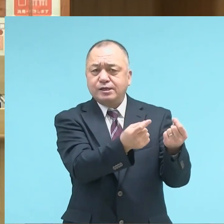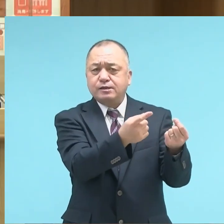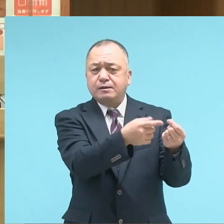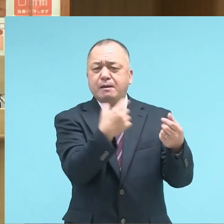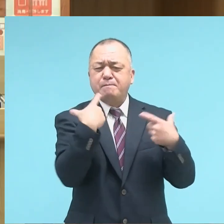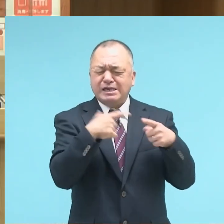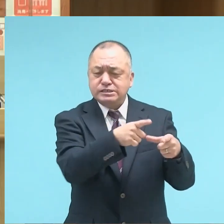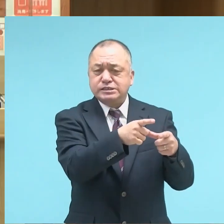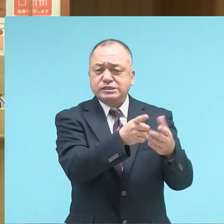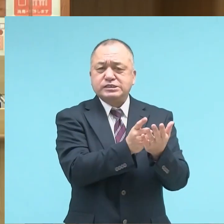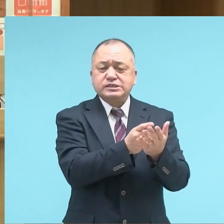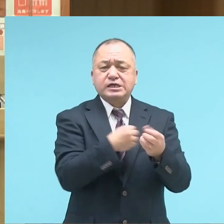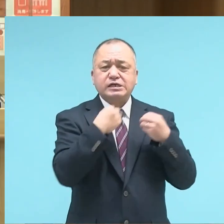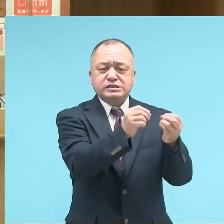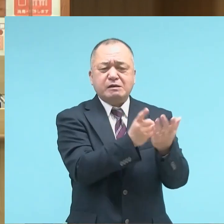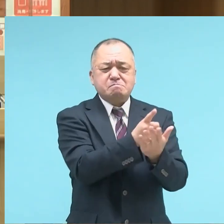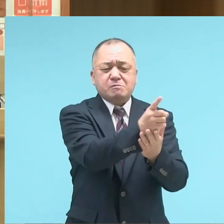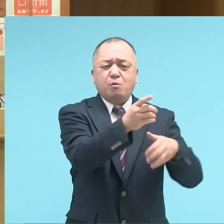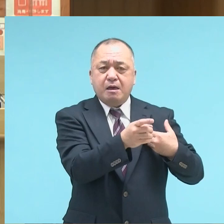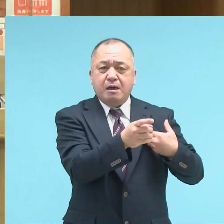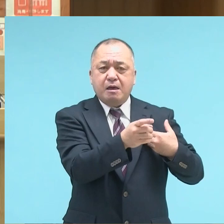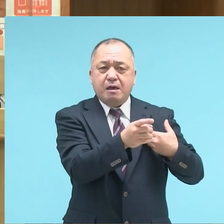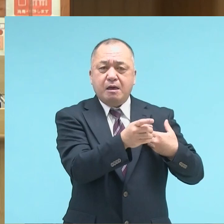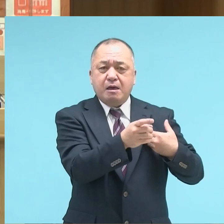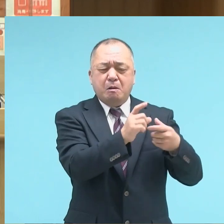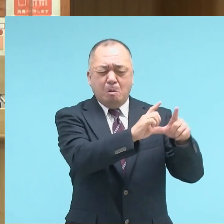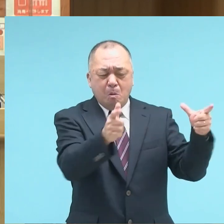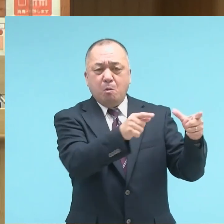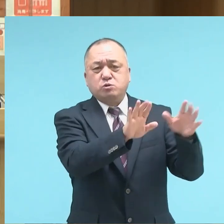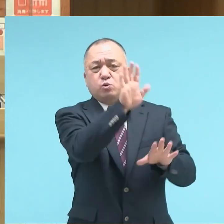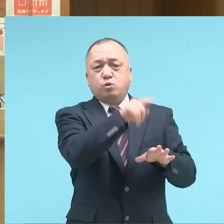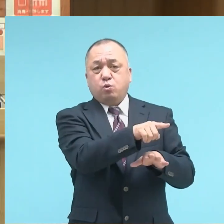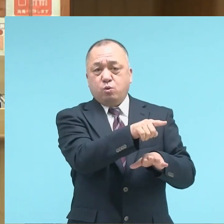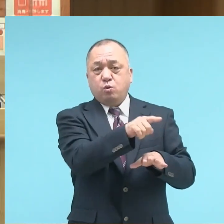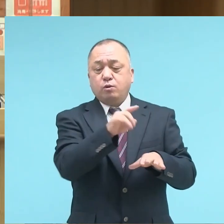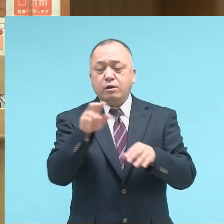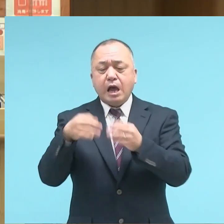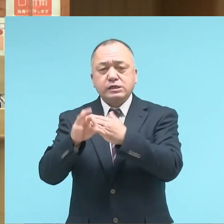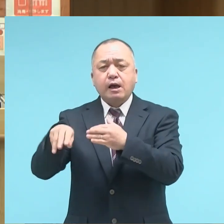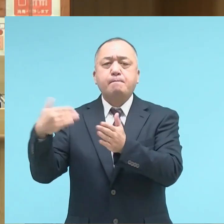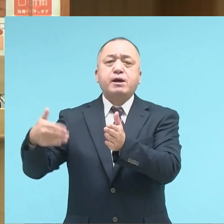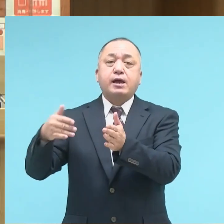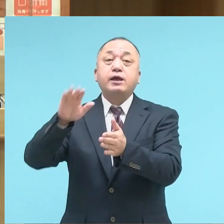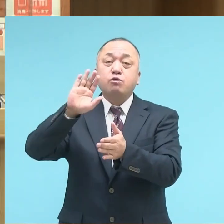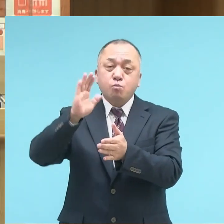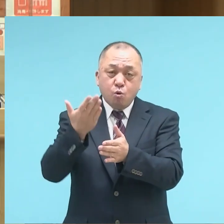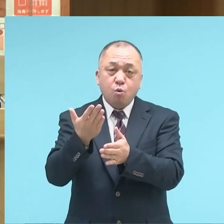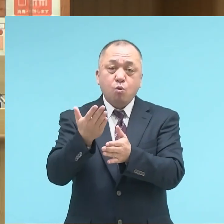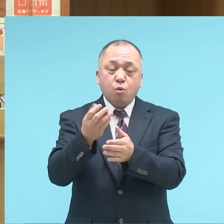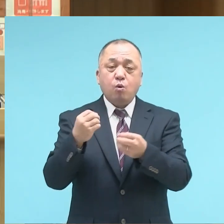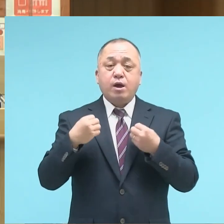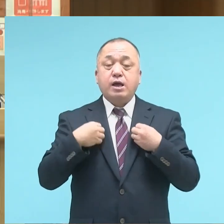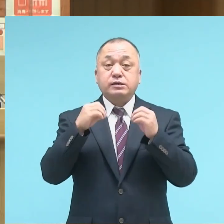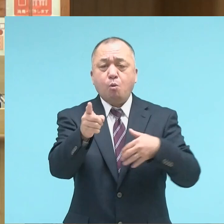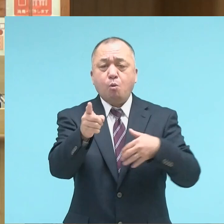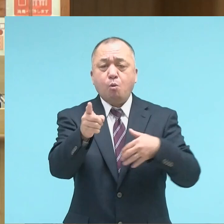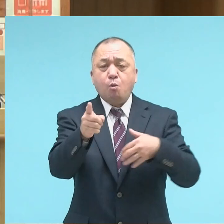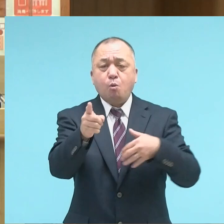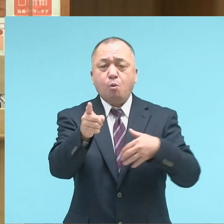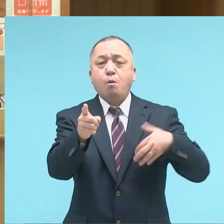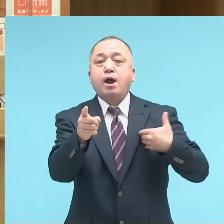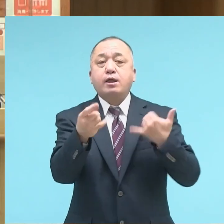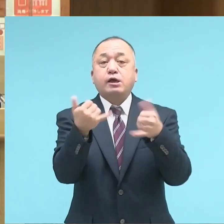日リンクなしの感染が多く確認されているわけではないんですが、リンクなしの方も、いるわ